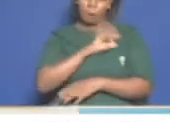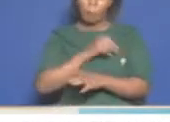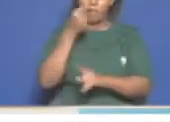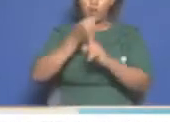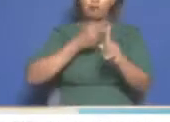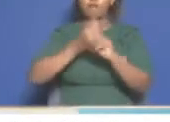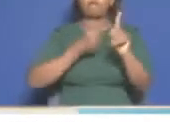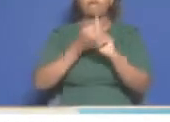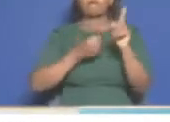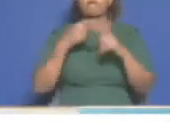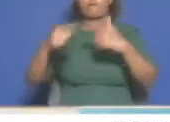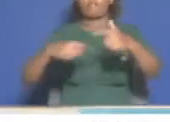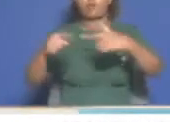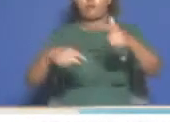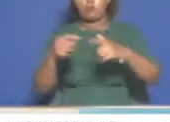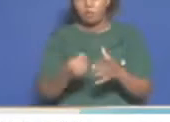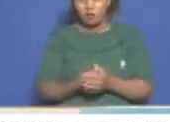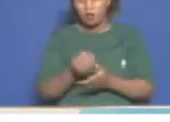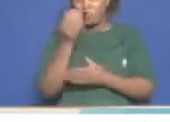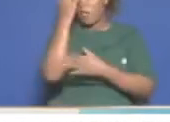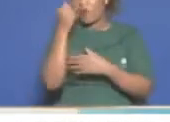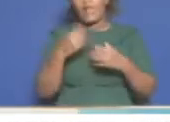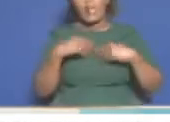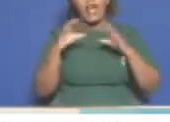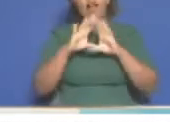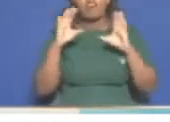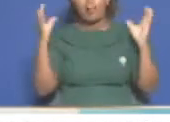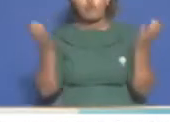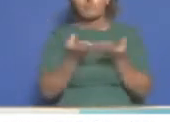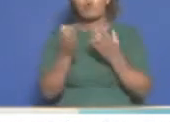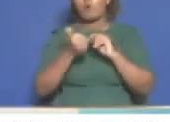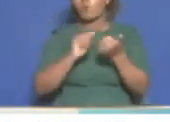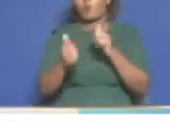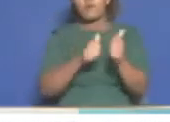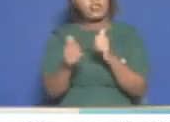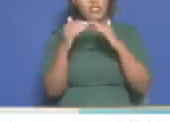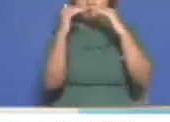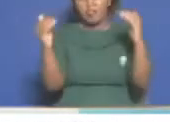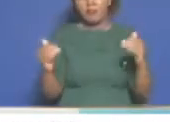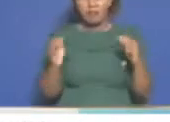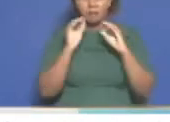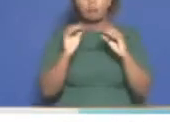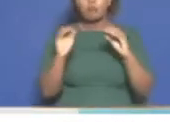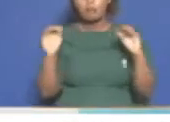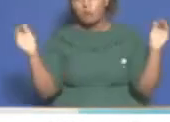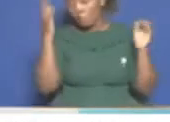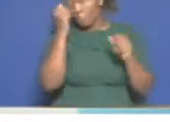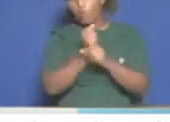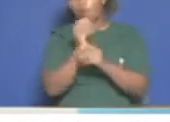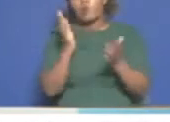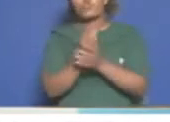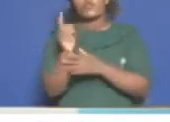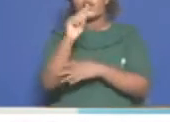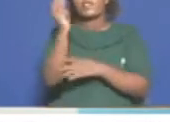kusurvive. Ndio maana hazina global competitive edge ya kuweza kuweka Kenya katika the global